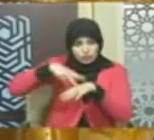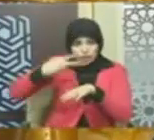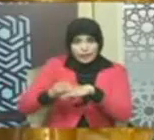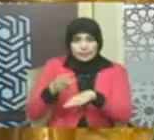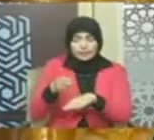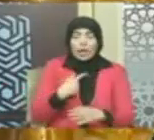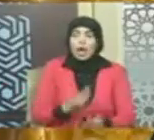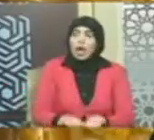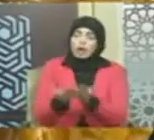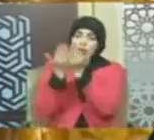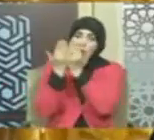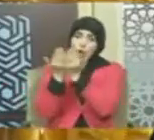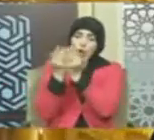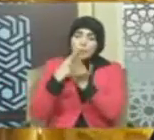هذا